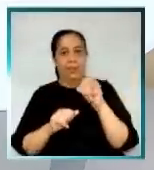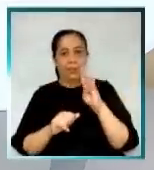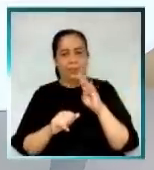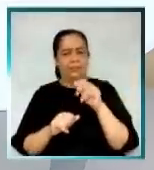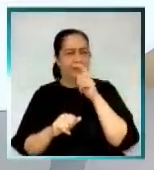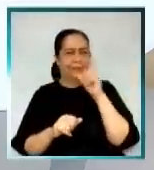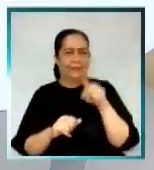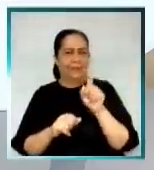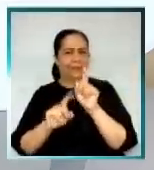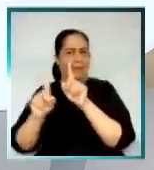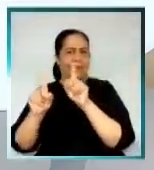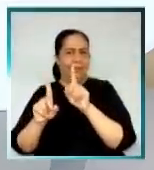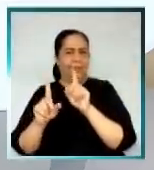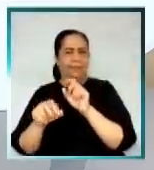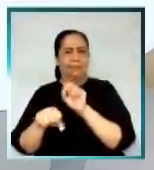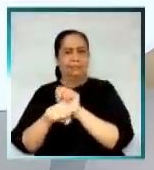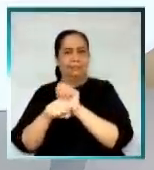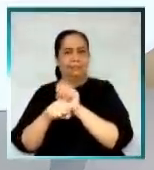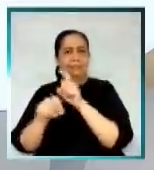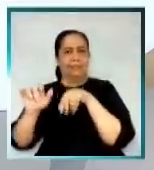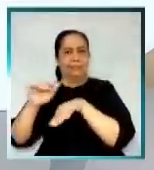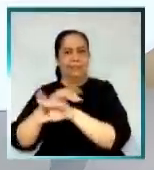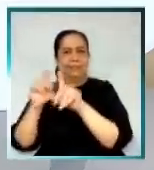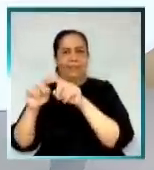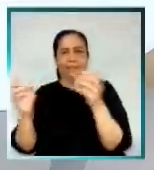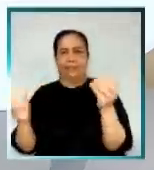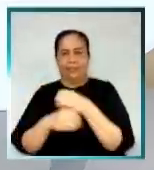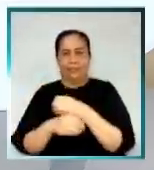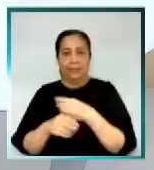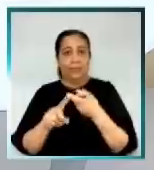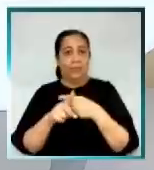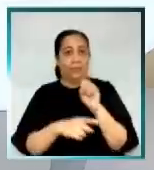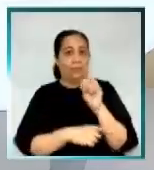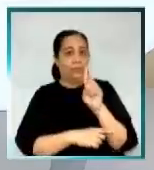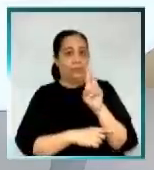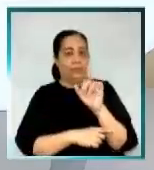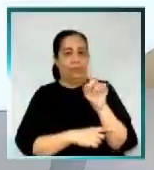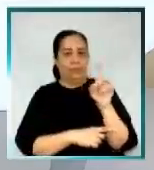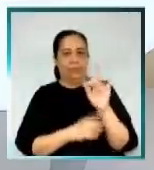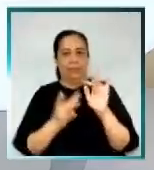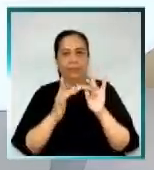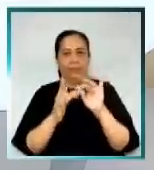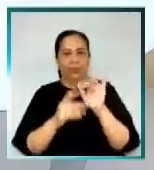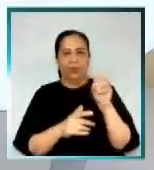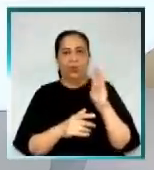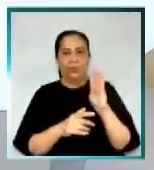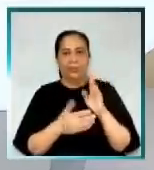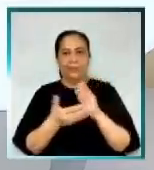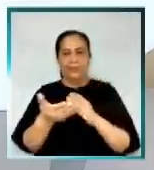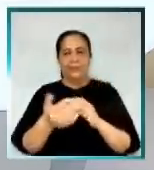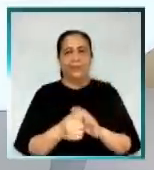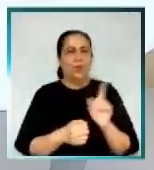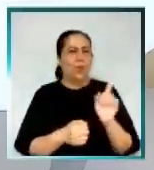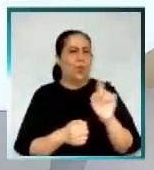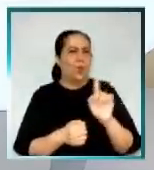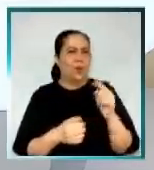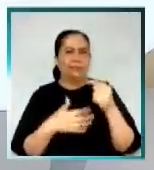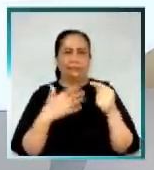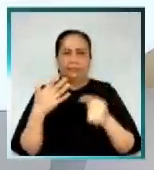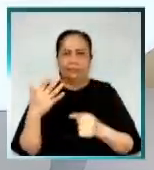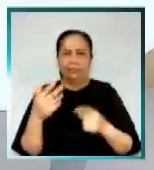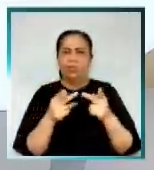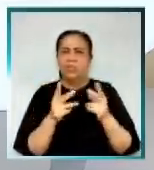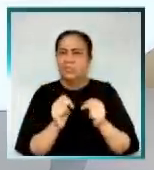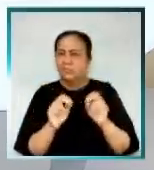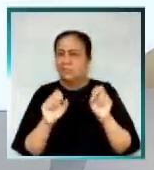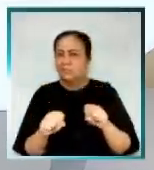ng pisikal na pagpasok sa opisina base sa survey ng isang online job portal. Ano-ano naman kaya ang mga posisyong pwedeng